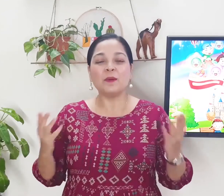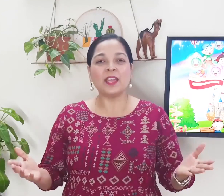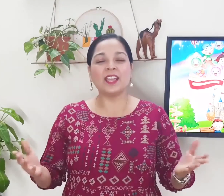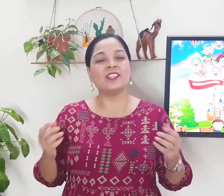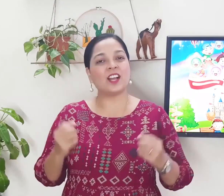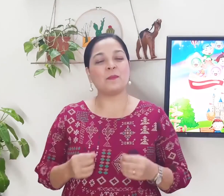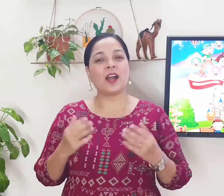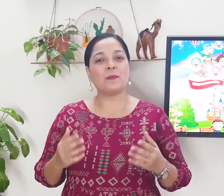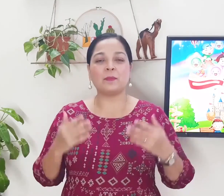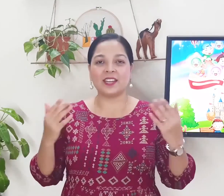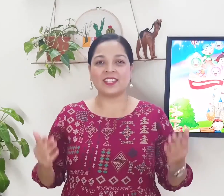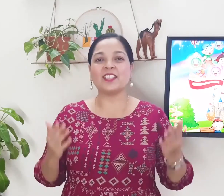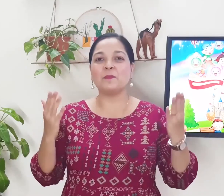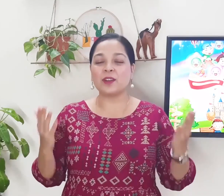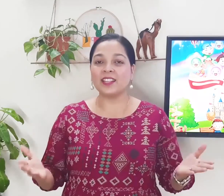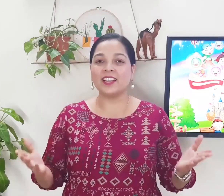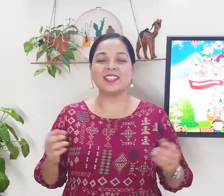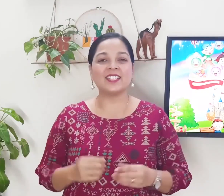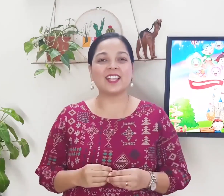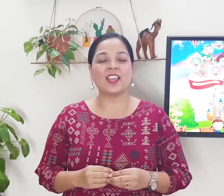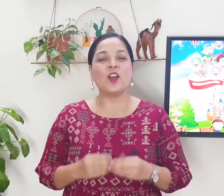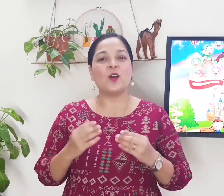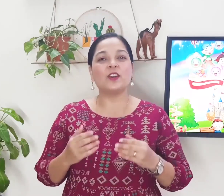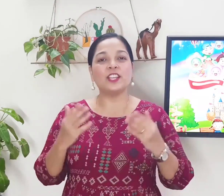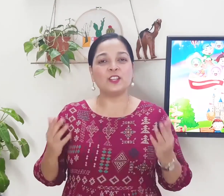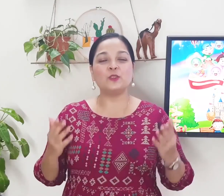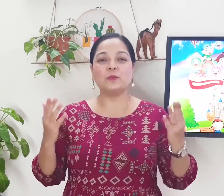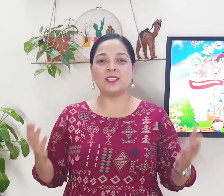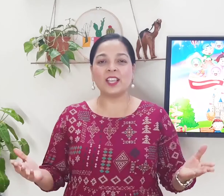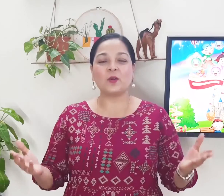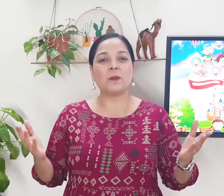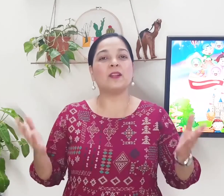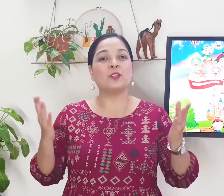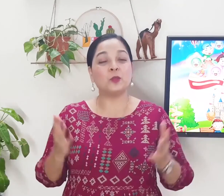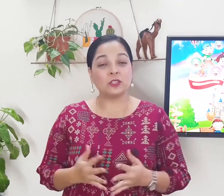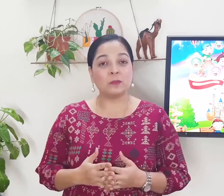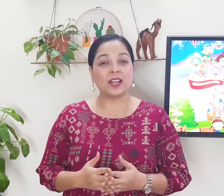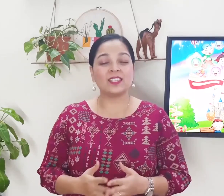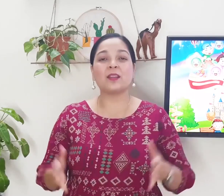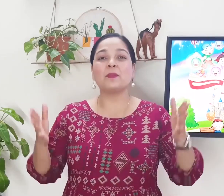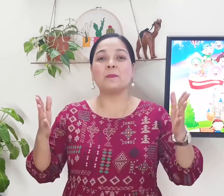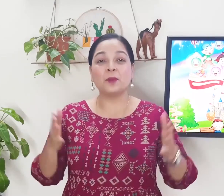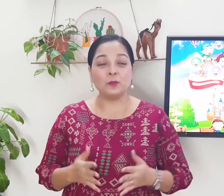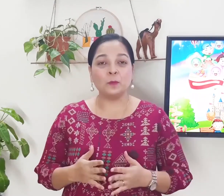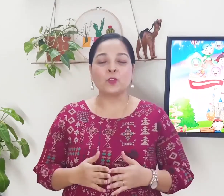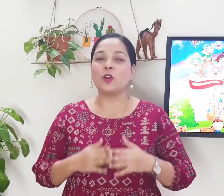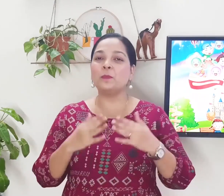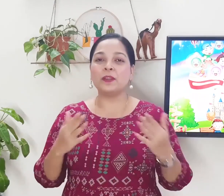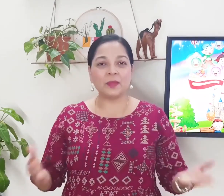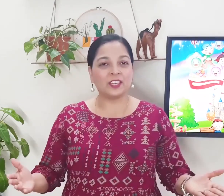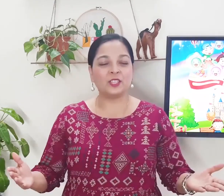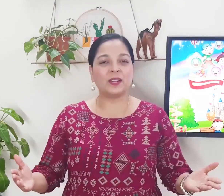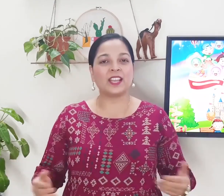ये समय है जहाँ पे आप हमारे साथ ये प्रार्थना कर सकते हैं और यीशु मसीह को अपना दोस्त बना सके, अपना प्रभु